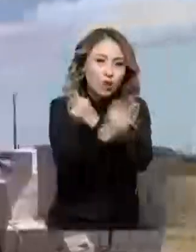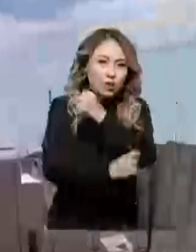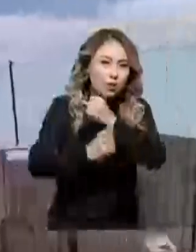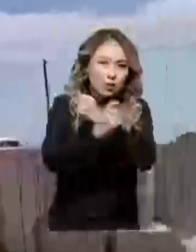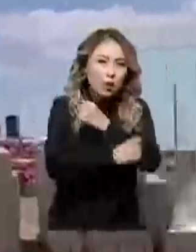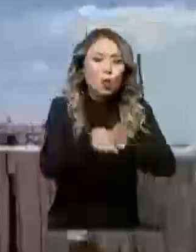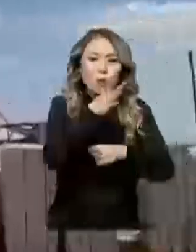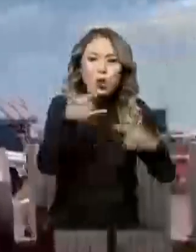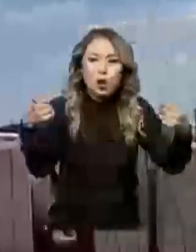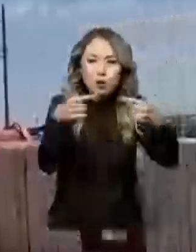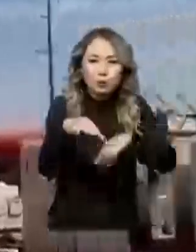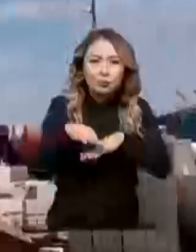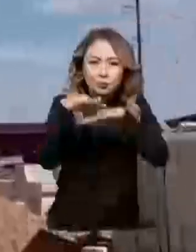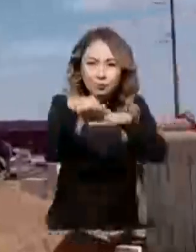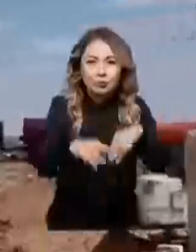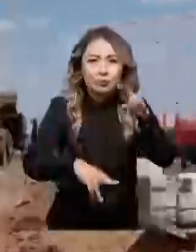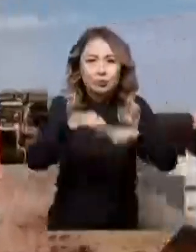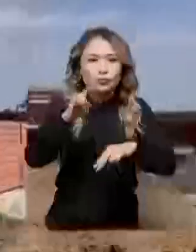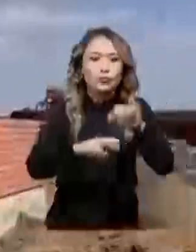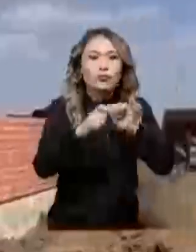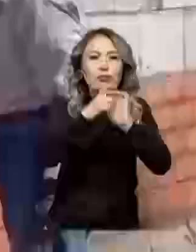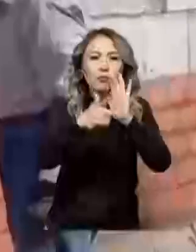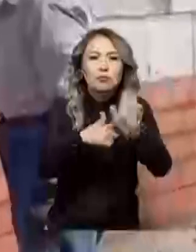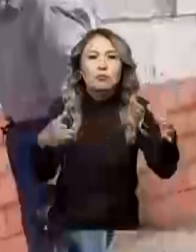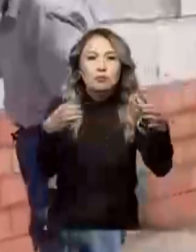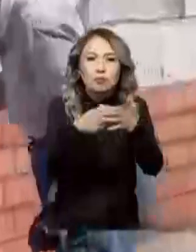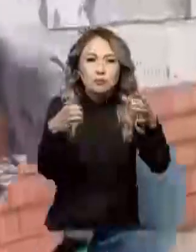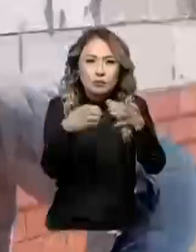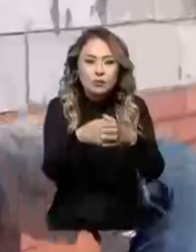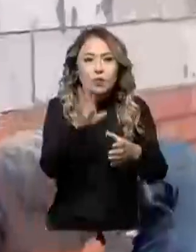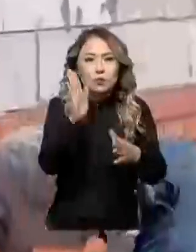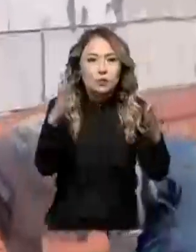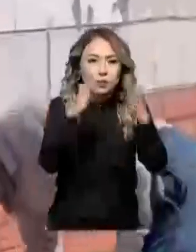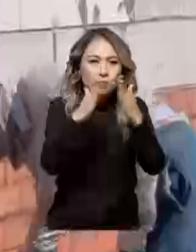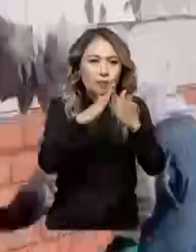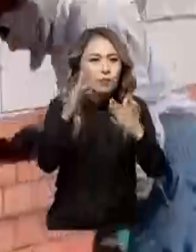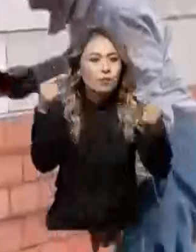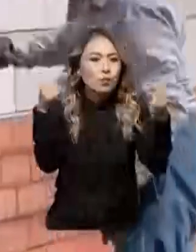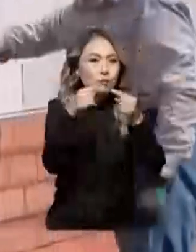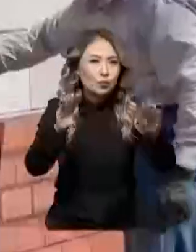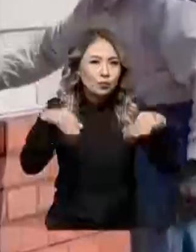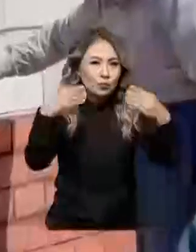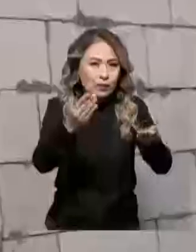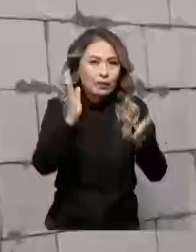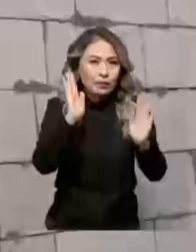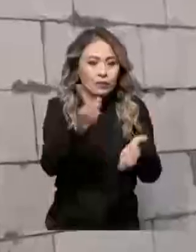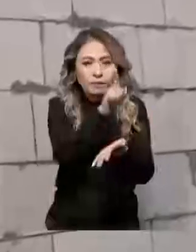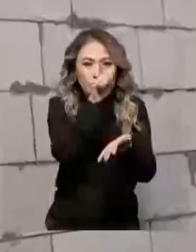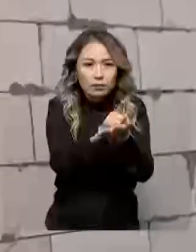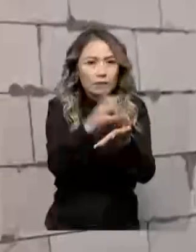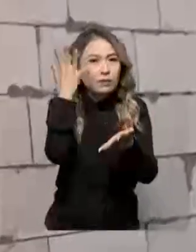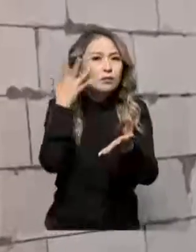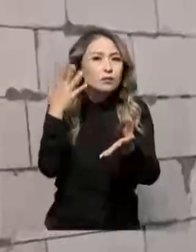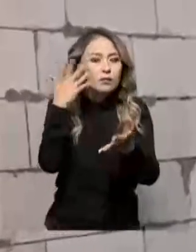құрылыс материалдары уақытылы жеткізіліп жатыр, дейді құрылысшылар. 11 мердігер компанияға үйлерді уақытында тапсыру міндеті жүктелген.